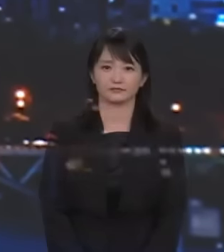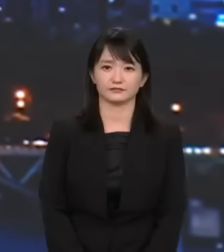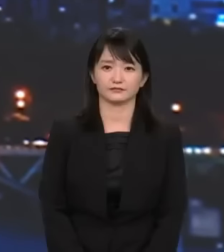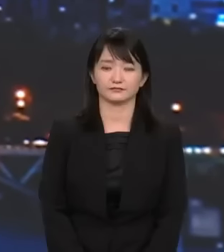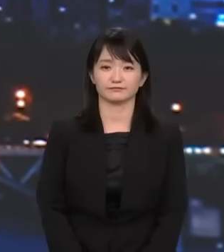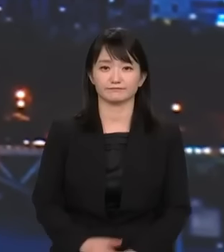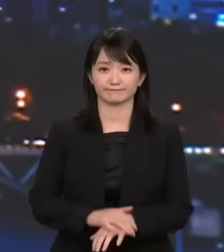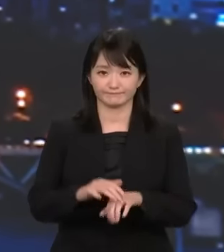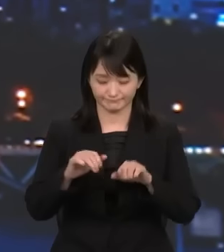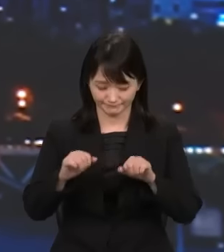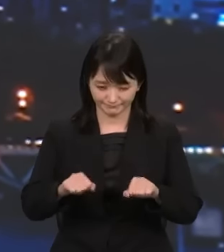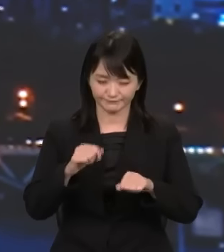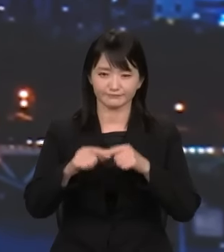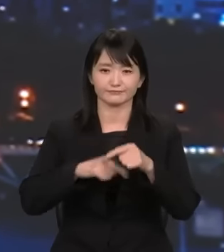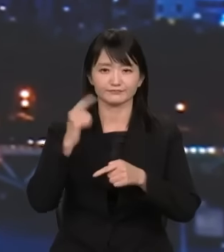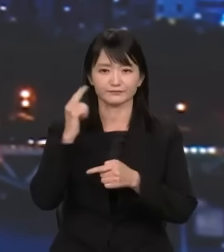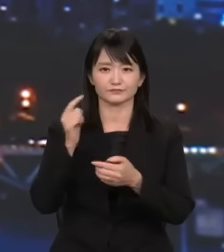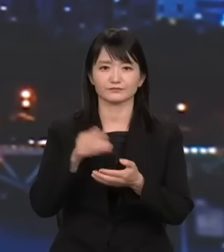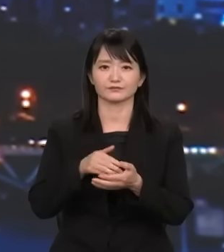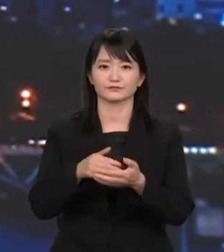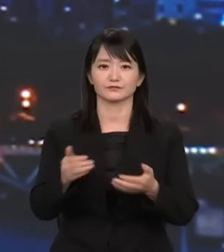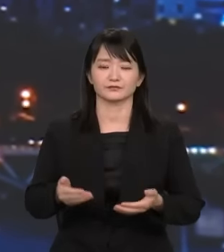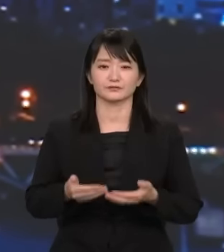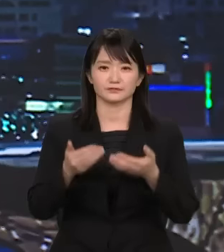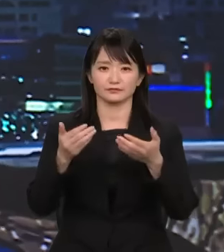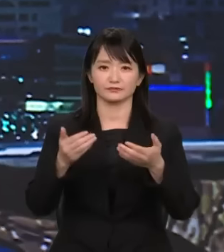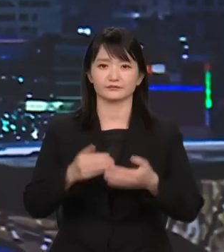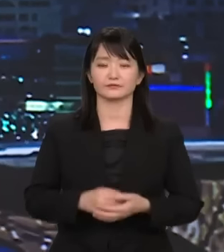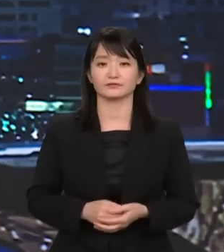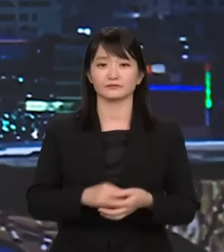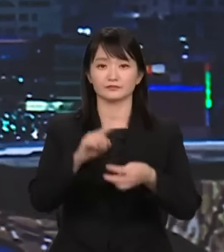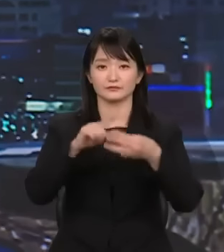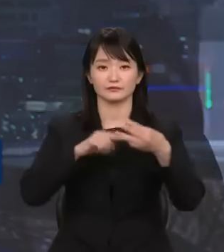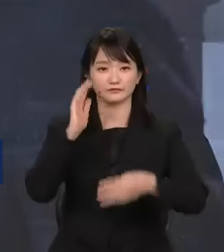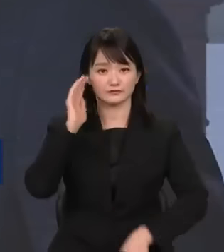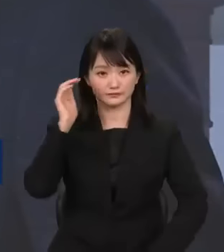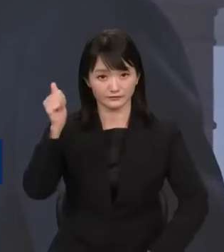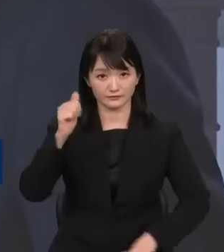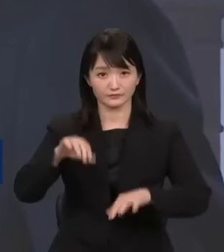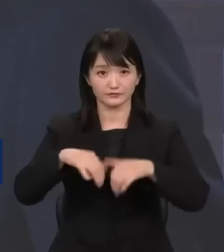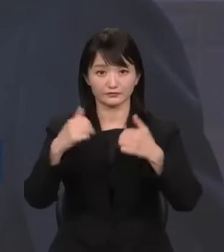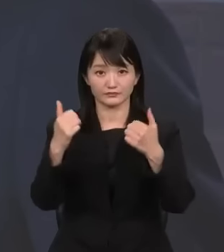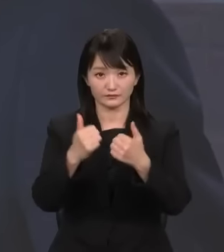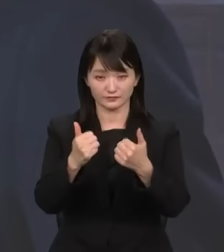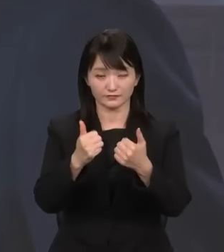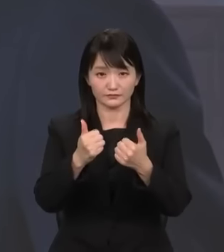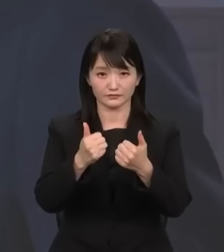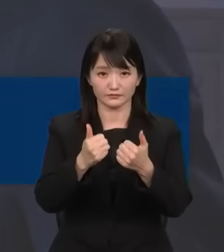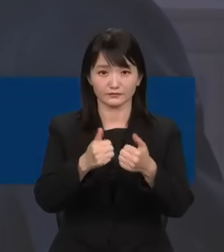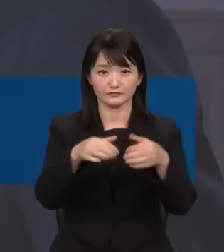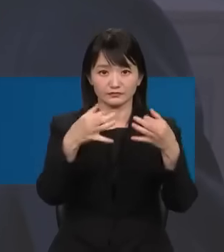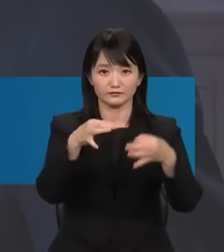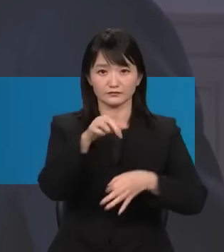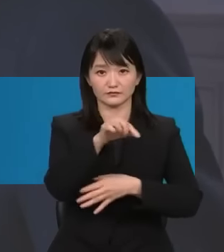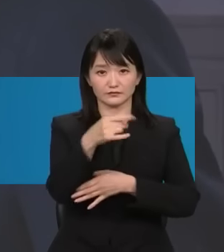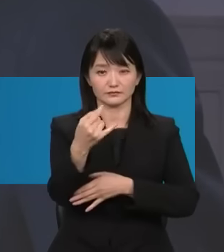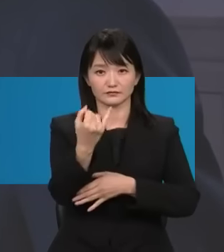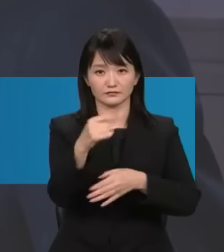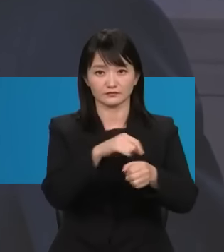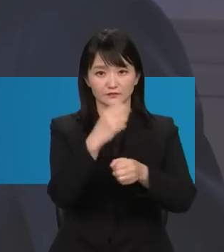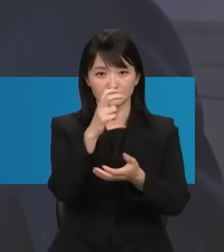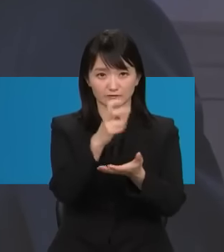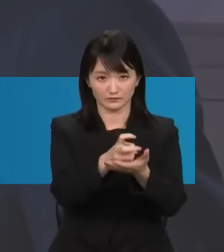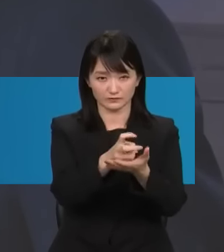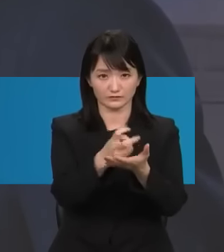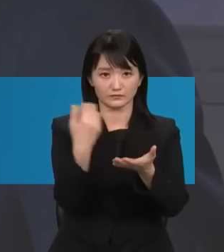시청자 여러분, JTBC 뉴스룸을 시작하겠습니다. 윤석열 대통령이 국회로 돌려보낸 김건희 여사 특검법에 대한